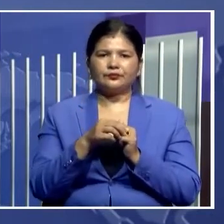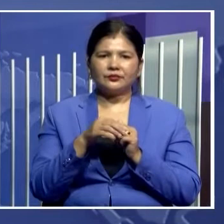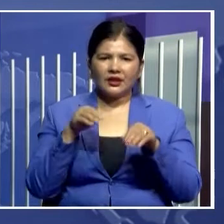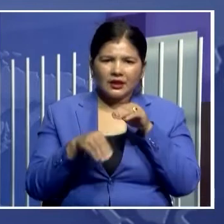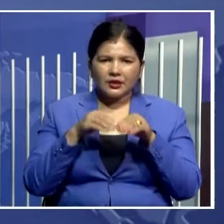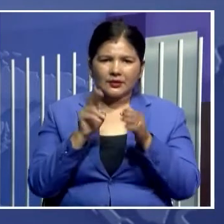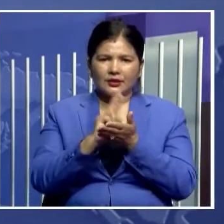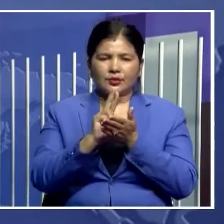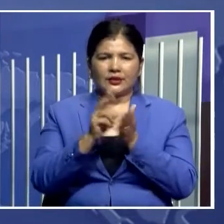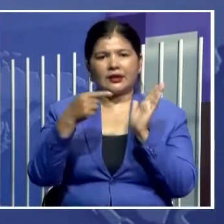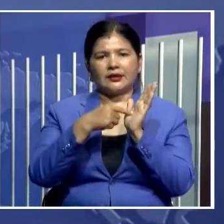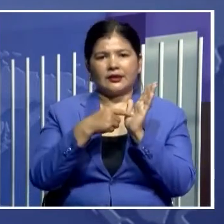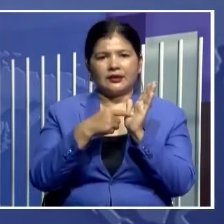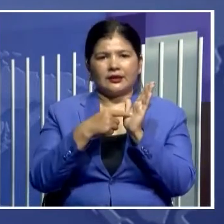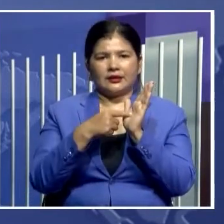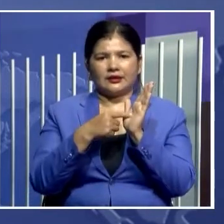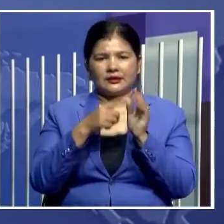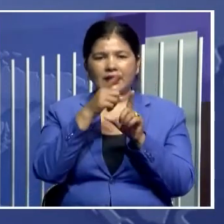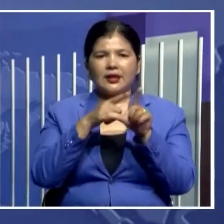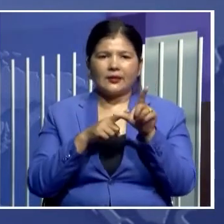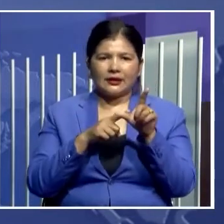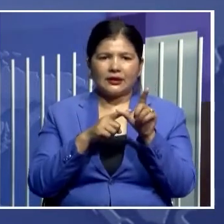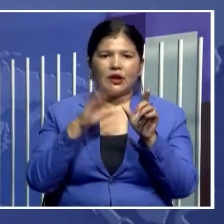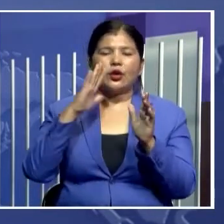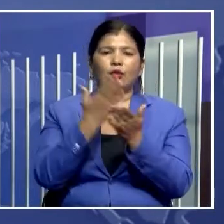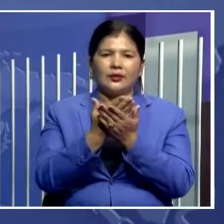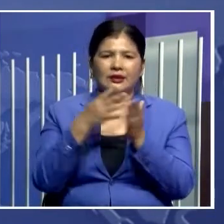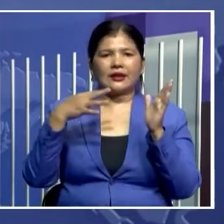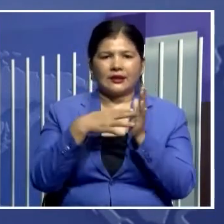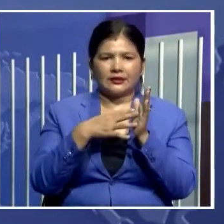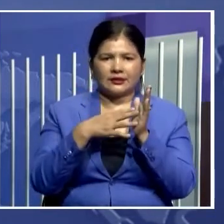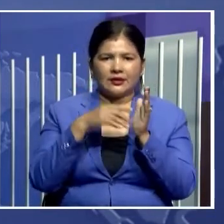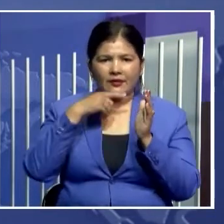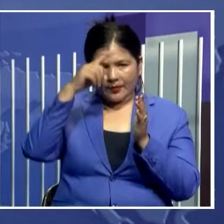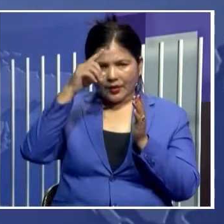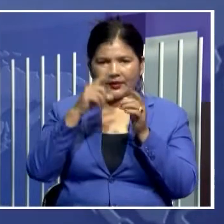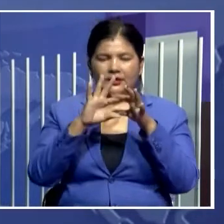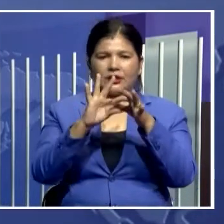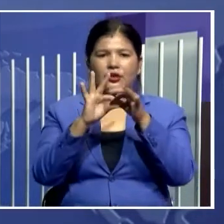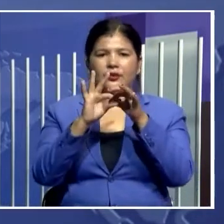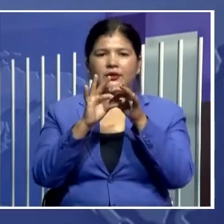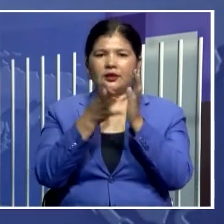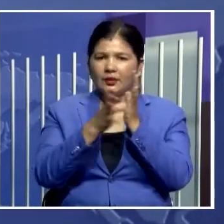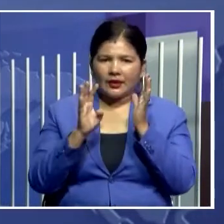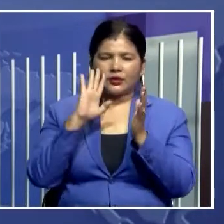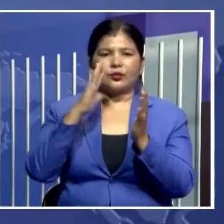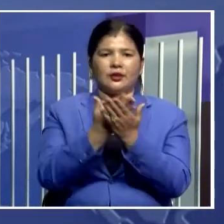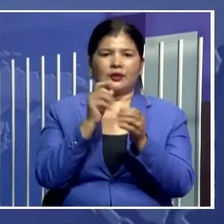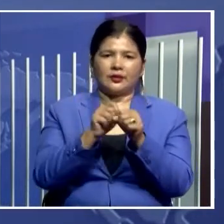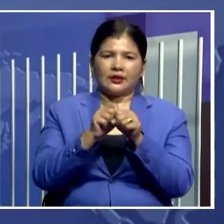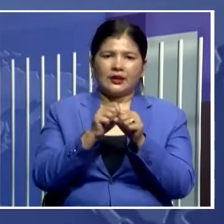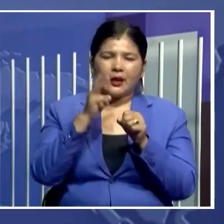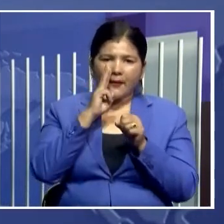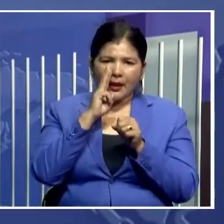निर्वाचनको परिणामलाई हेर्दाखेरि। नेकपा एमालेका उम्मेदवार र नेपाली काङ्ग्रेस र माओवादी गठबन्धनका तर्फबाट उम्मेदवार बनेकाहरूमा